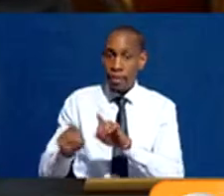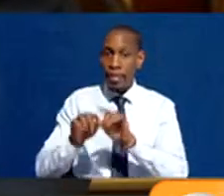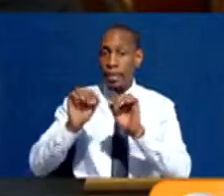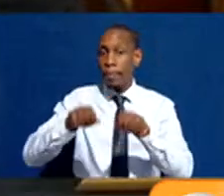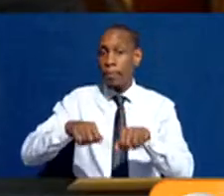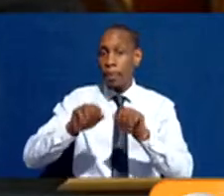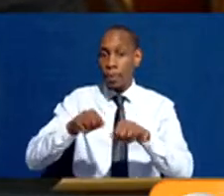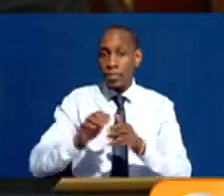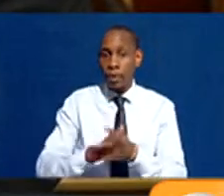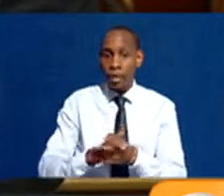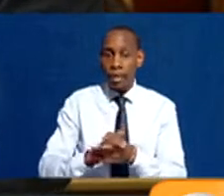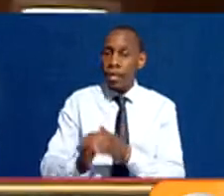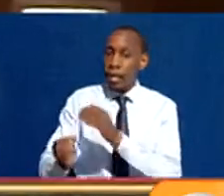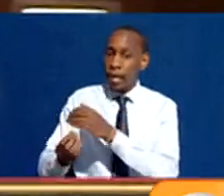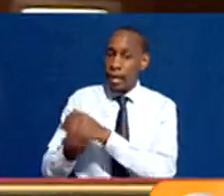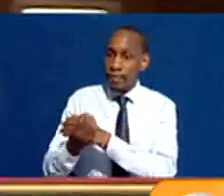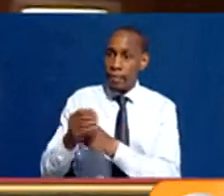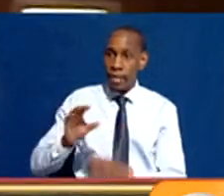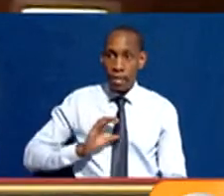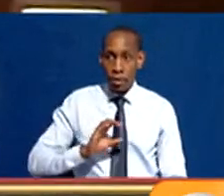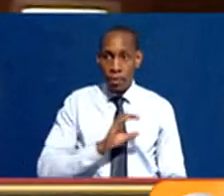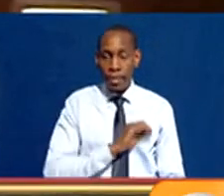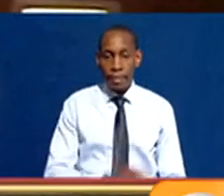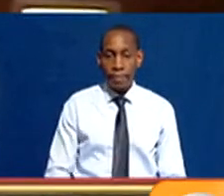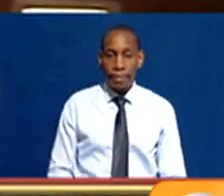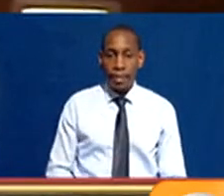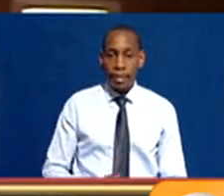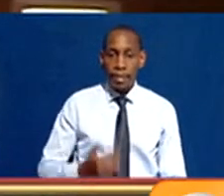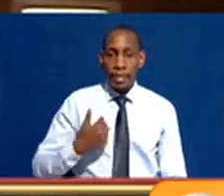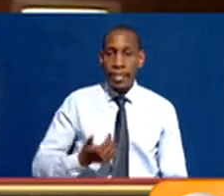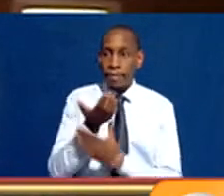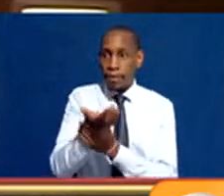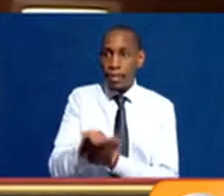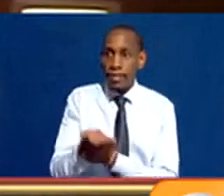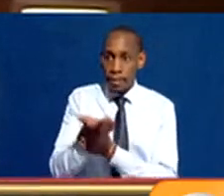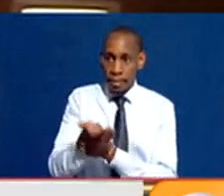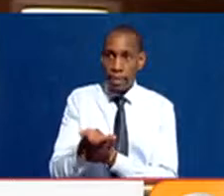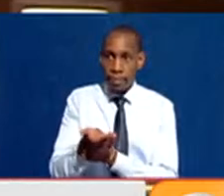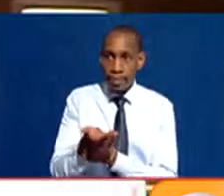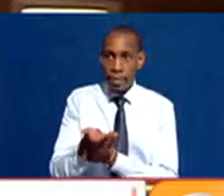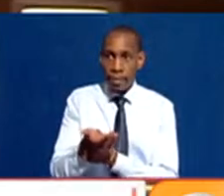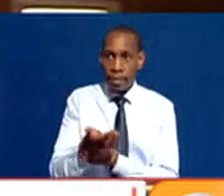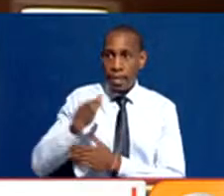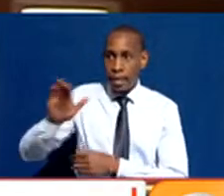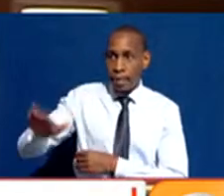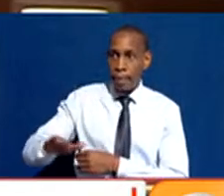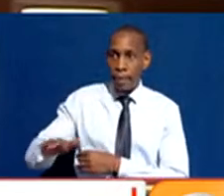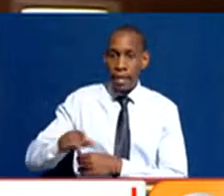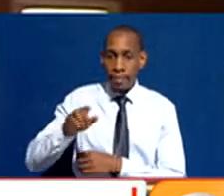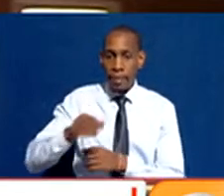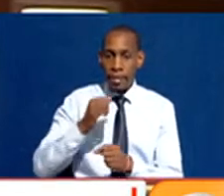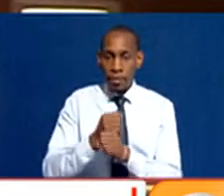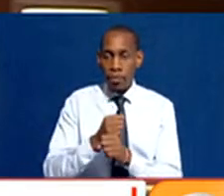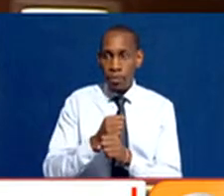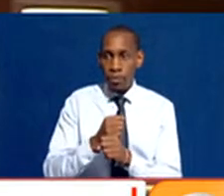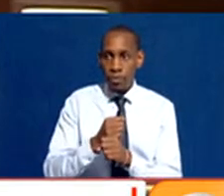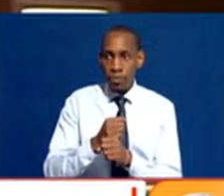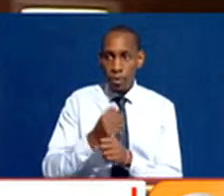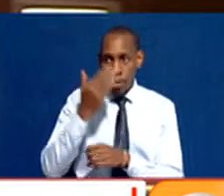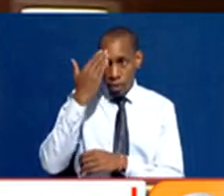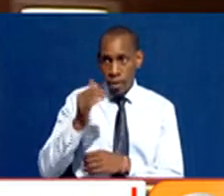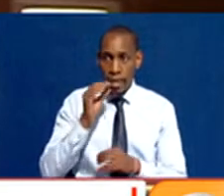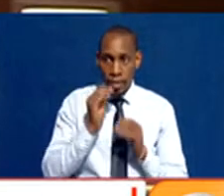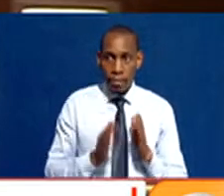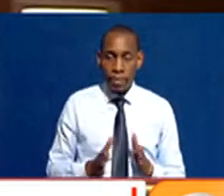to advise the committee. I am requesting that if need be, Parliament must down their tools, because the